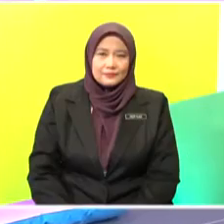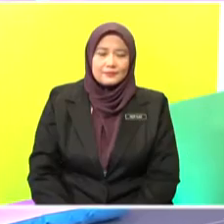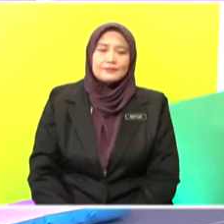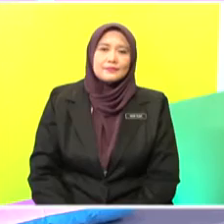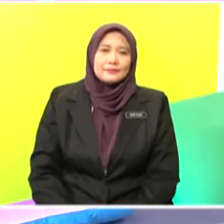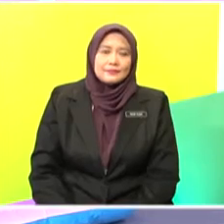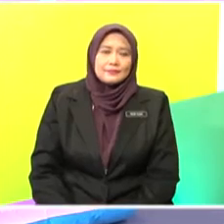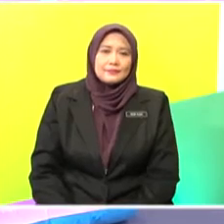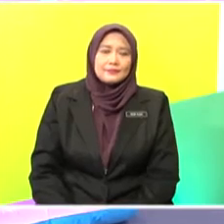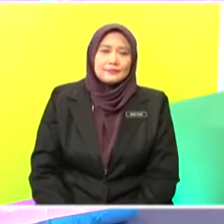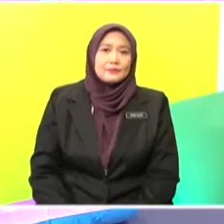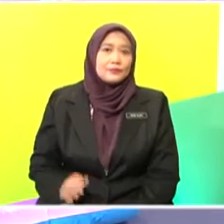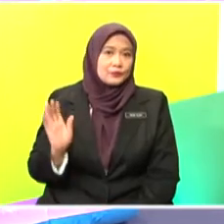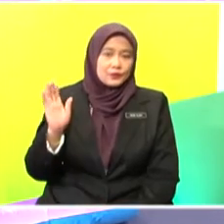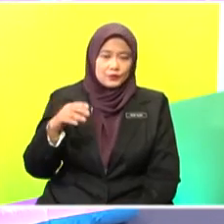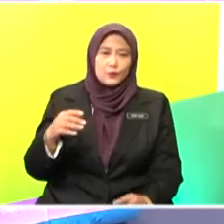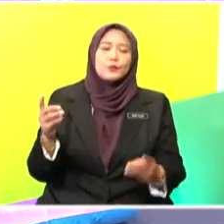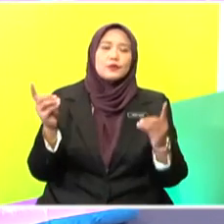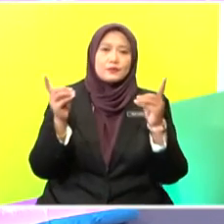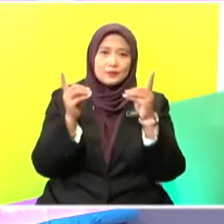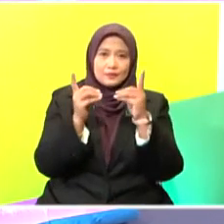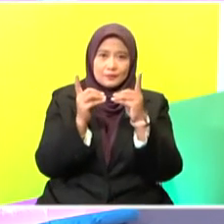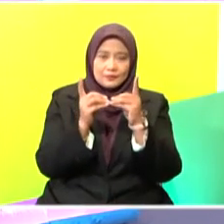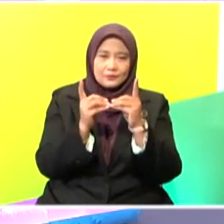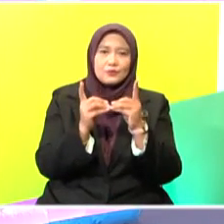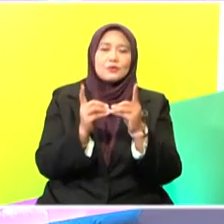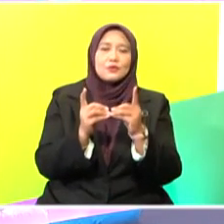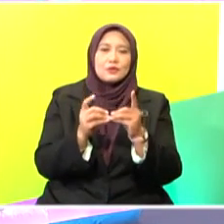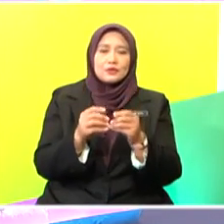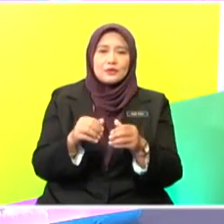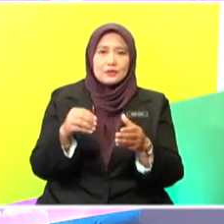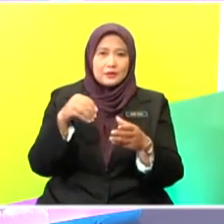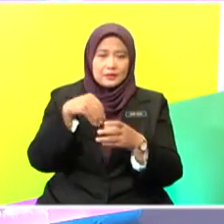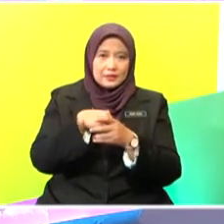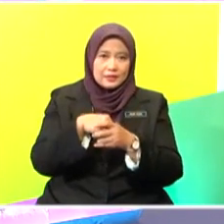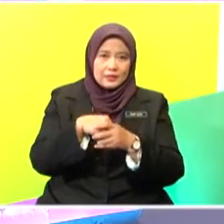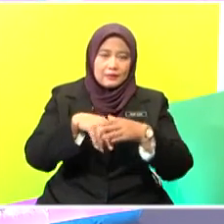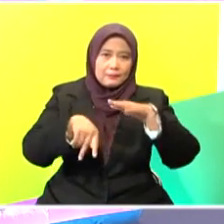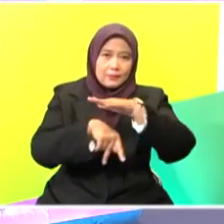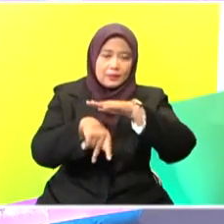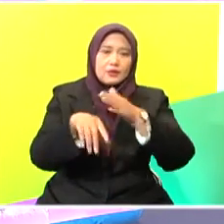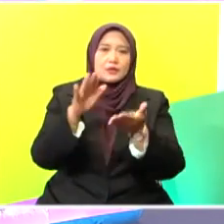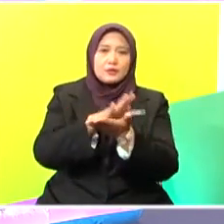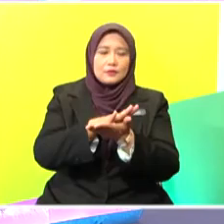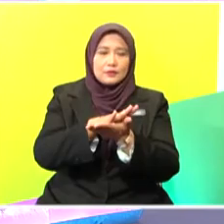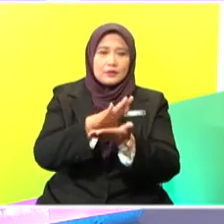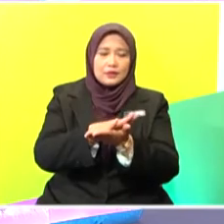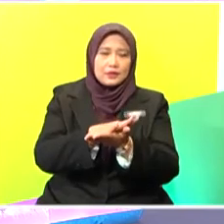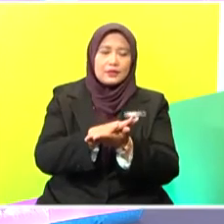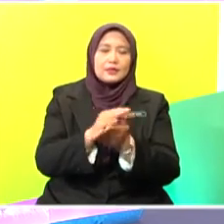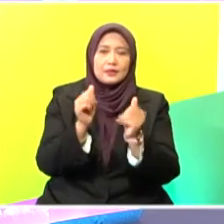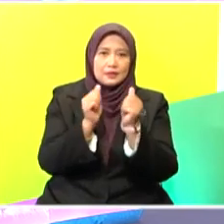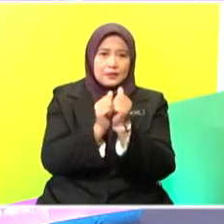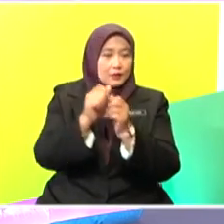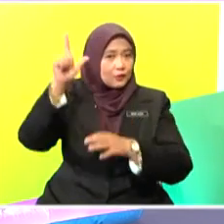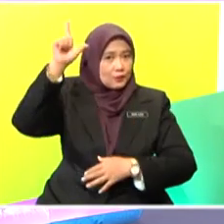Kembali bersua dalam slot prasekolah bersama dengan saya Lokman Hakim, juga Cikgu Zainab dan juru